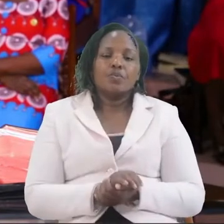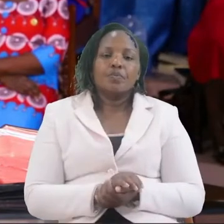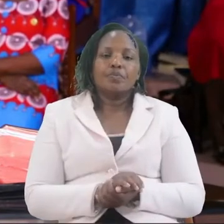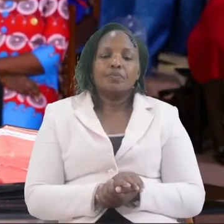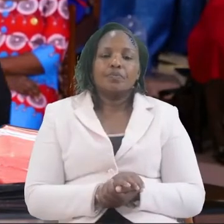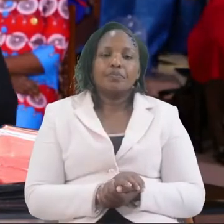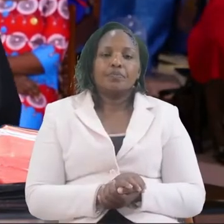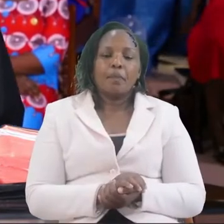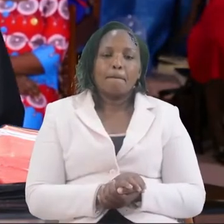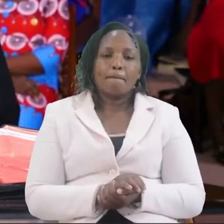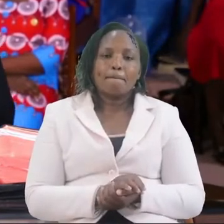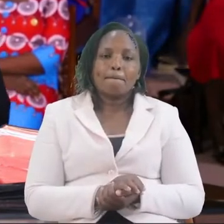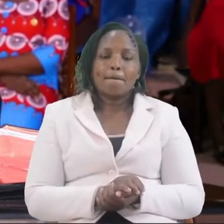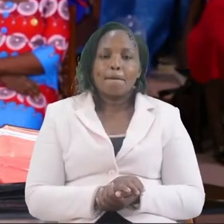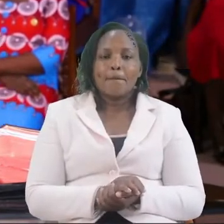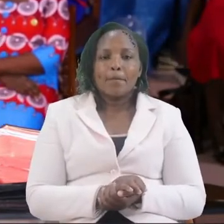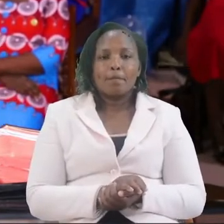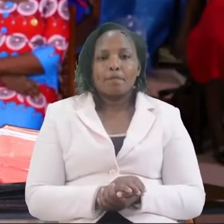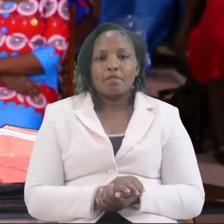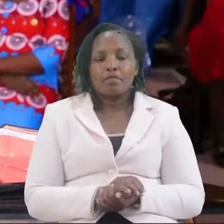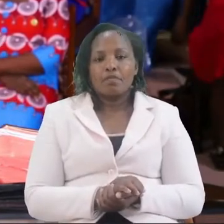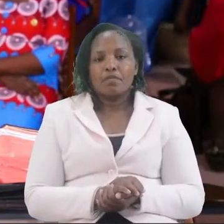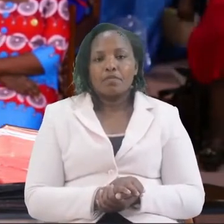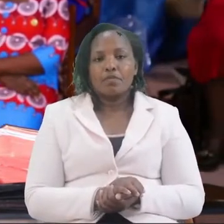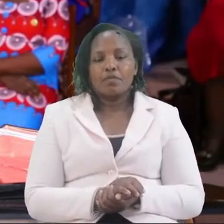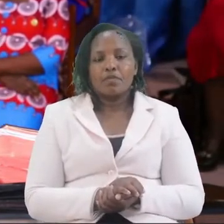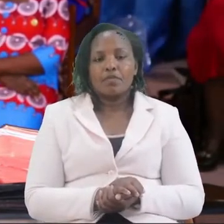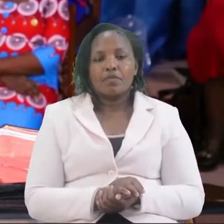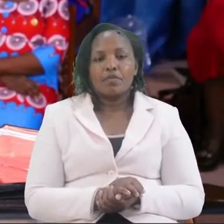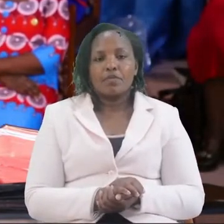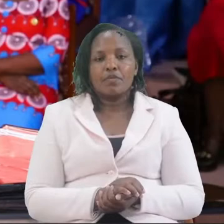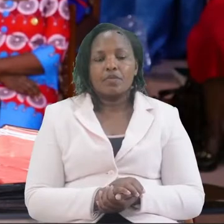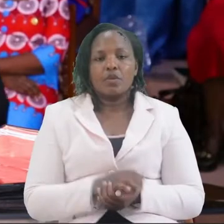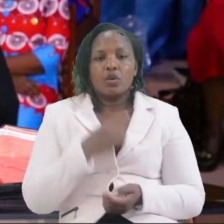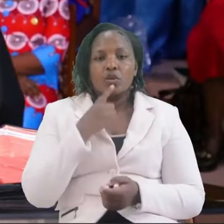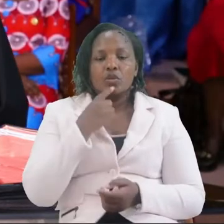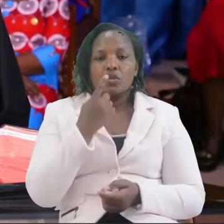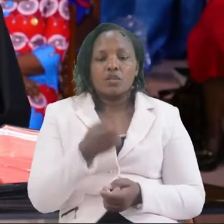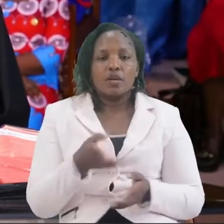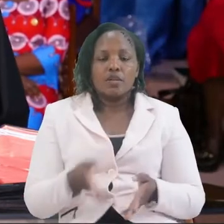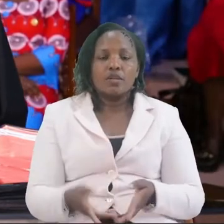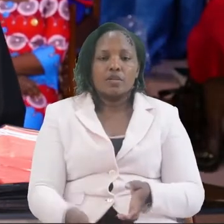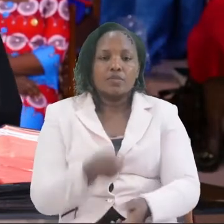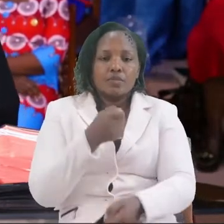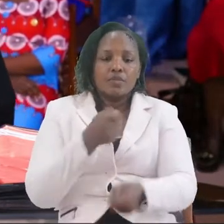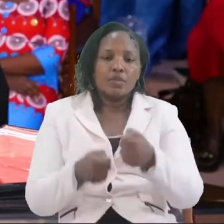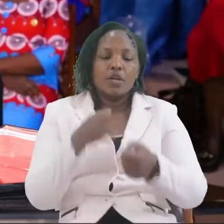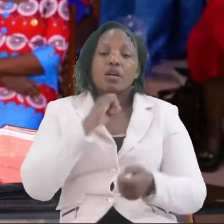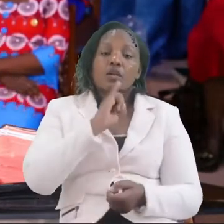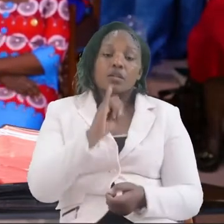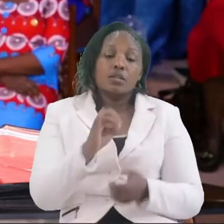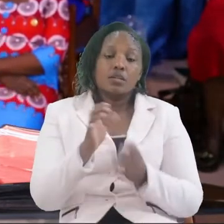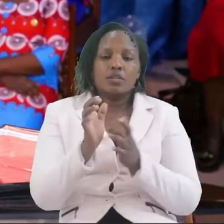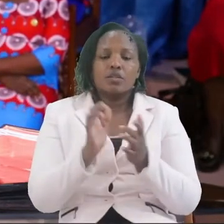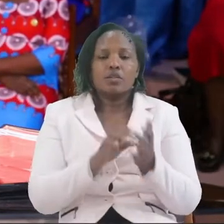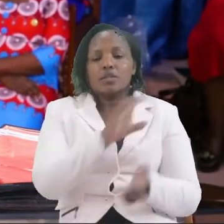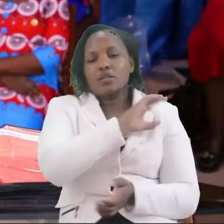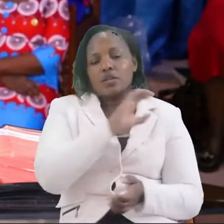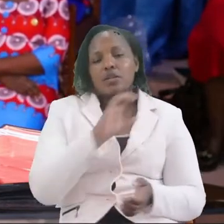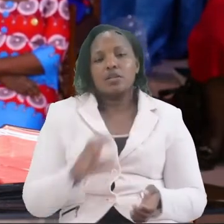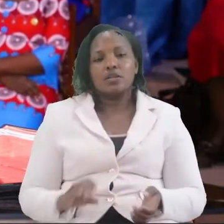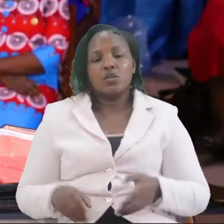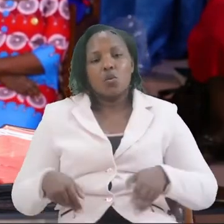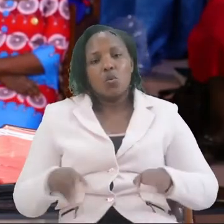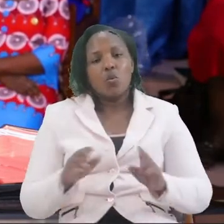katika kizima kipya. Na tumekuwa tukisema hiki kizima ni Yesu Kristo. Na kwa hivyo kwa njia